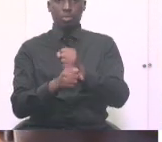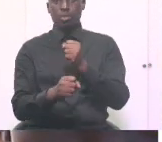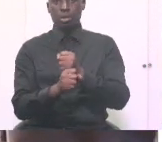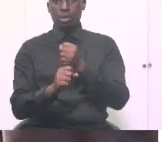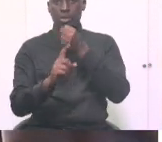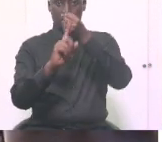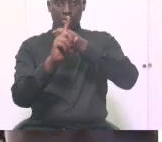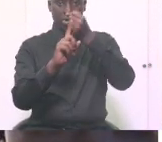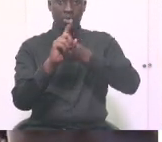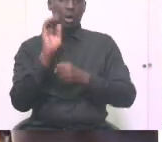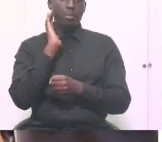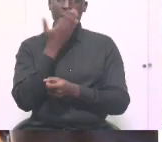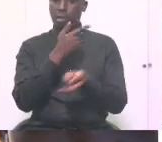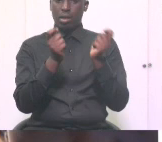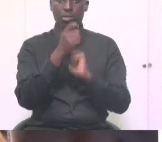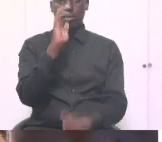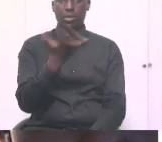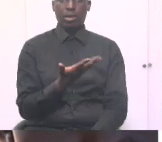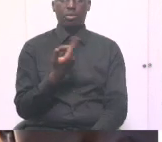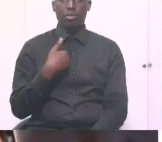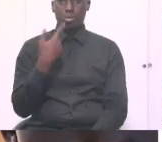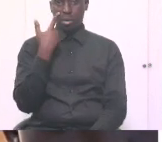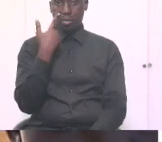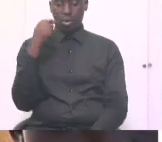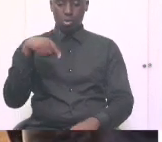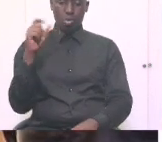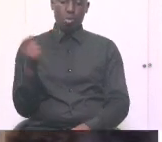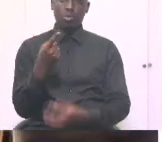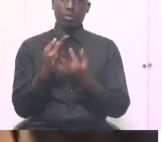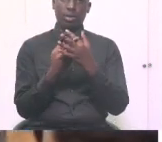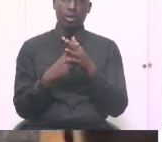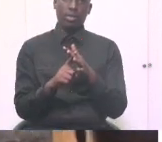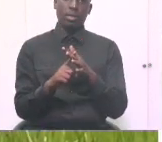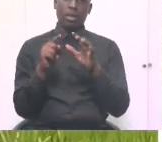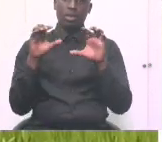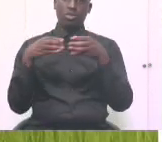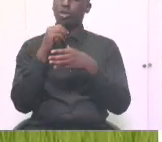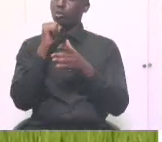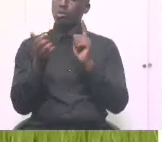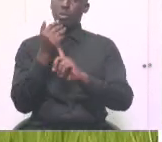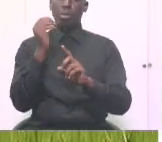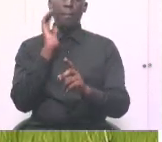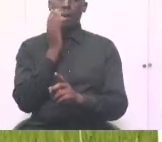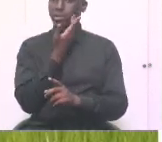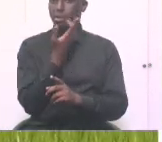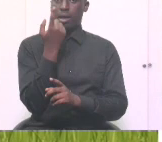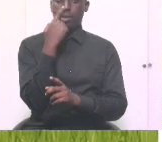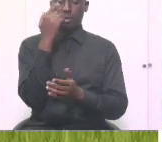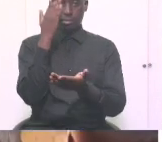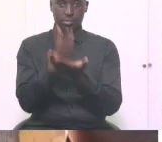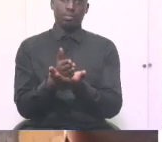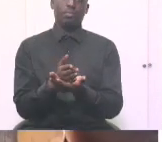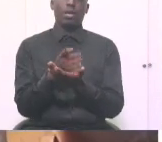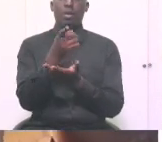amazi nibura bikaba 5,000. Nuburabona uku kwezi kwatangira hari itsinda ritarabona amazi, kandi byanze bikunze